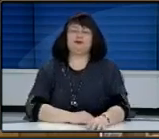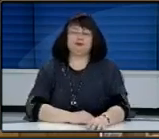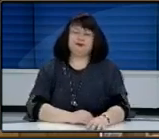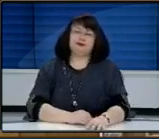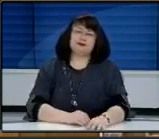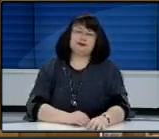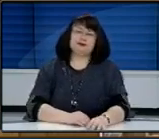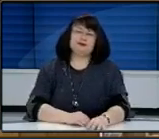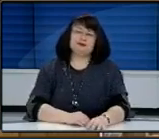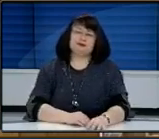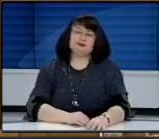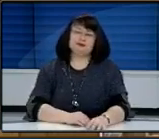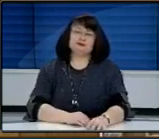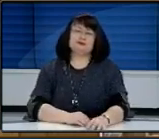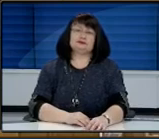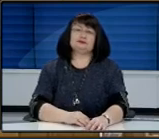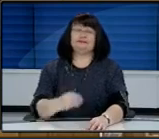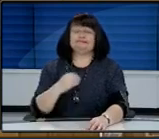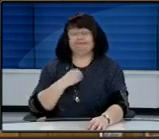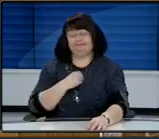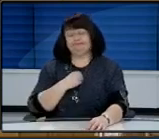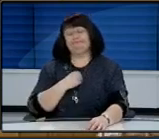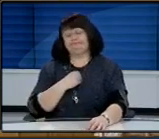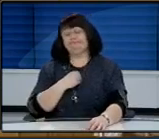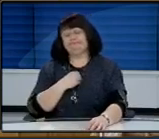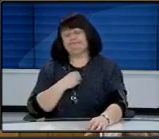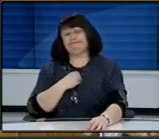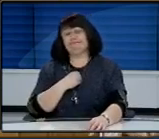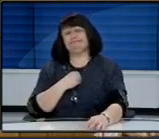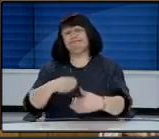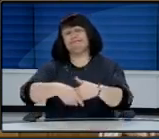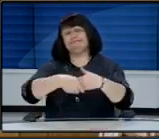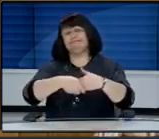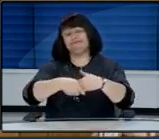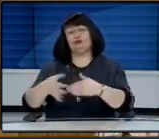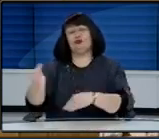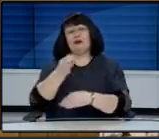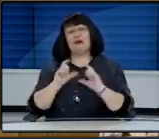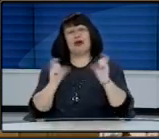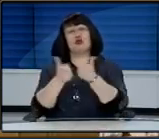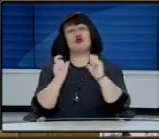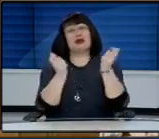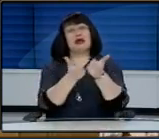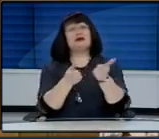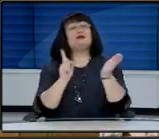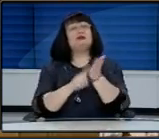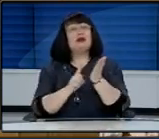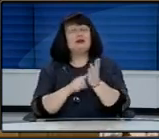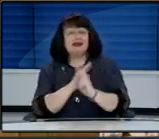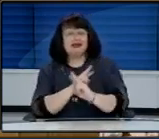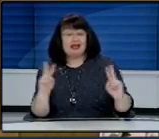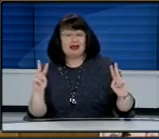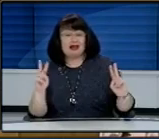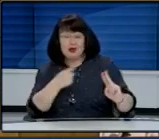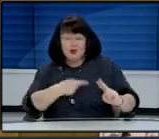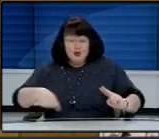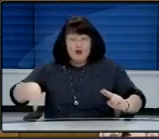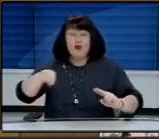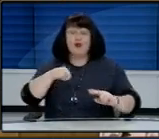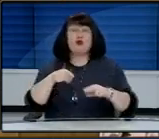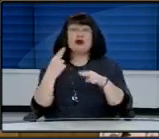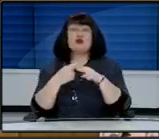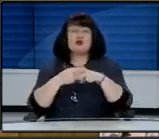Πέραν λοιπόν των ειλικρινών συλληπιτηρίων μας στις οικογένειές τους, οφείλουμε όλοι μας να είμαστε απολύτως σαφείς σε αυτές